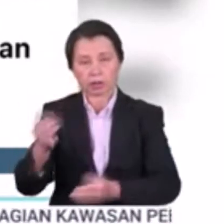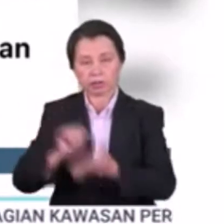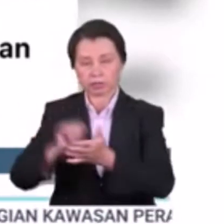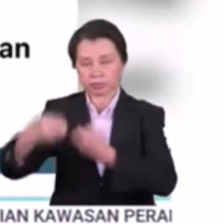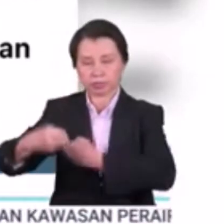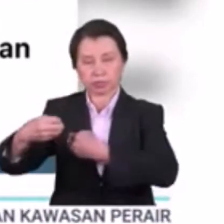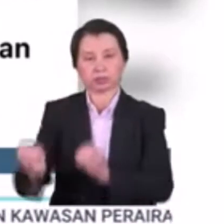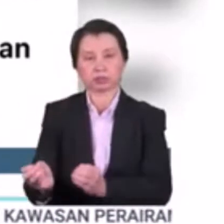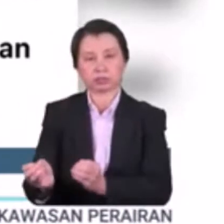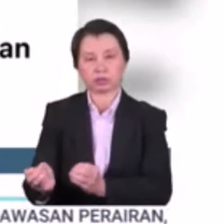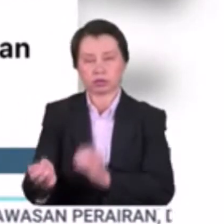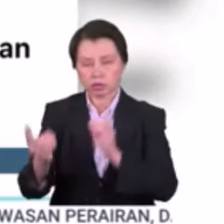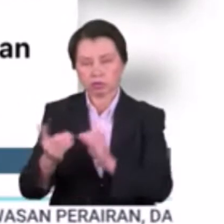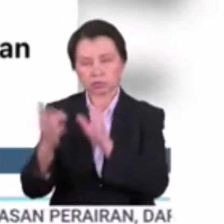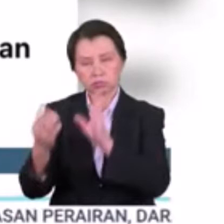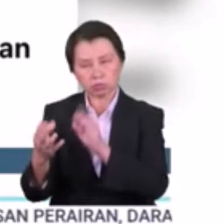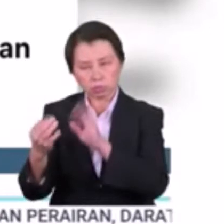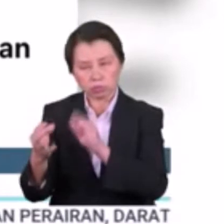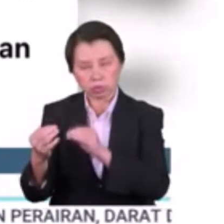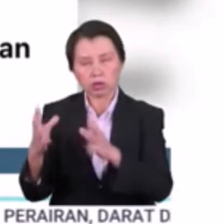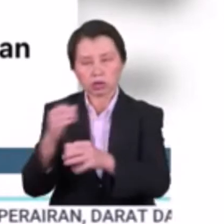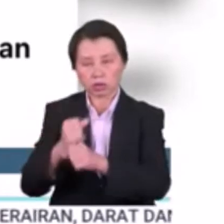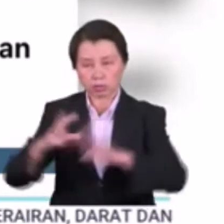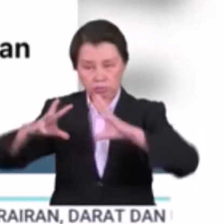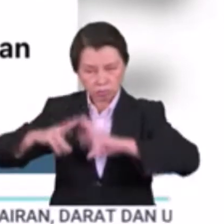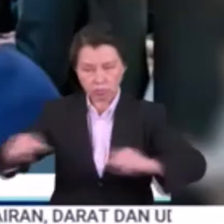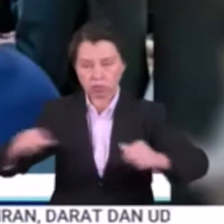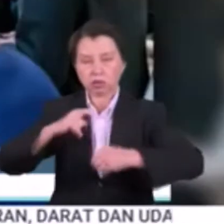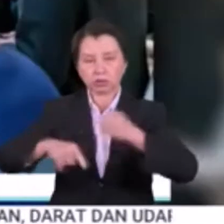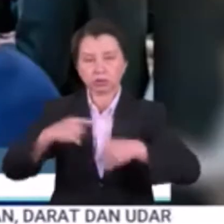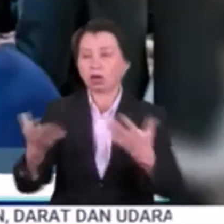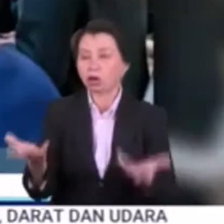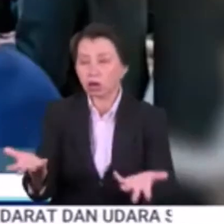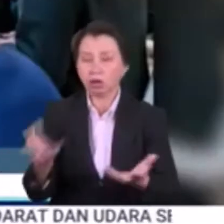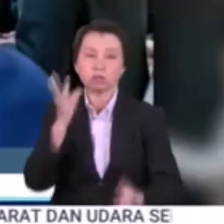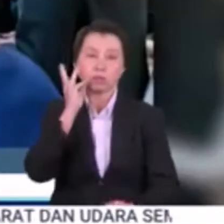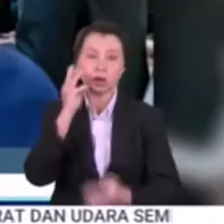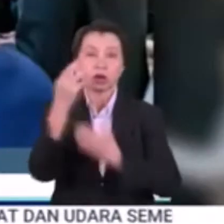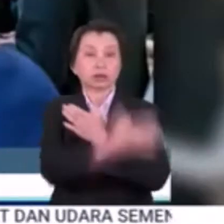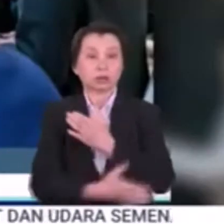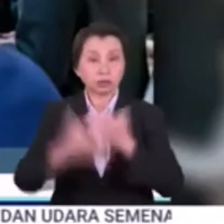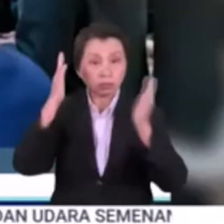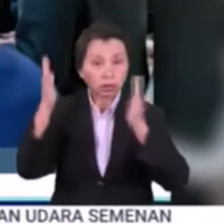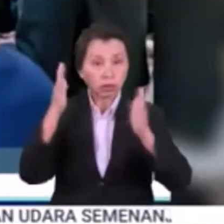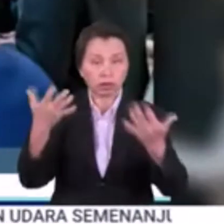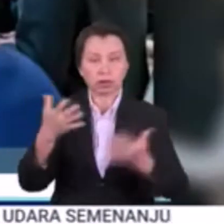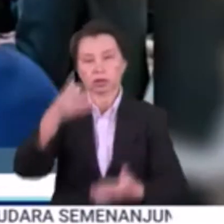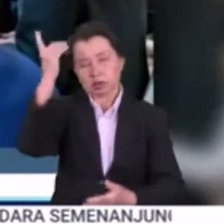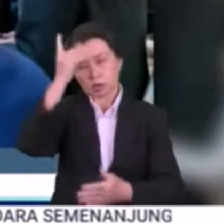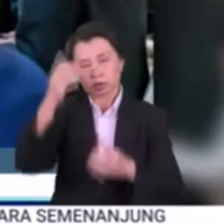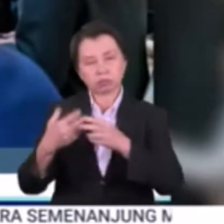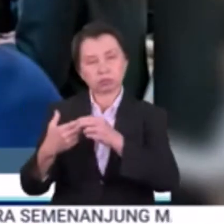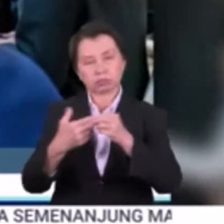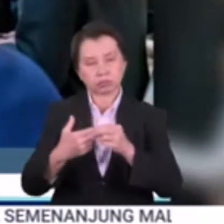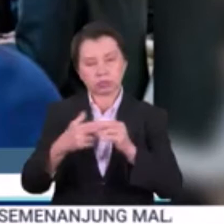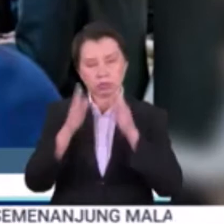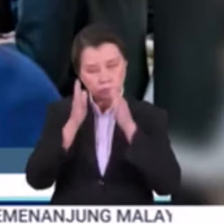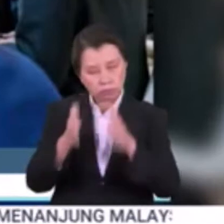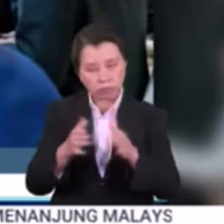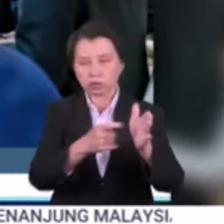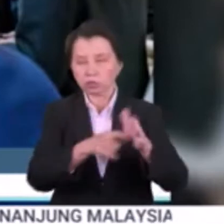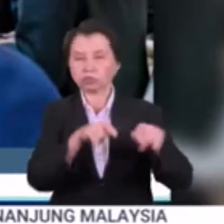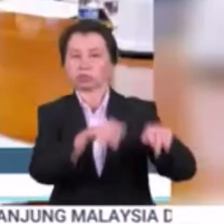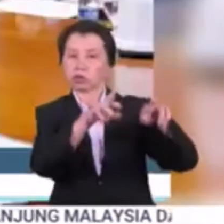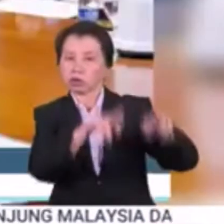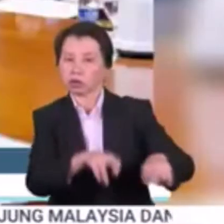di pejabatnya pertemuan bagi mendapatkan penyelesaian berhubung situasi beras negara kerajaan perpaduan prihatin keperluan